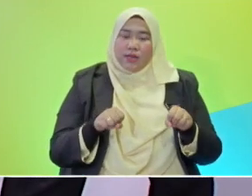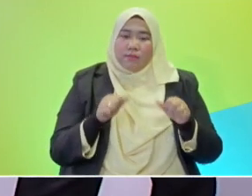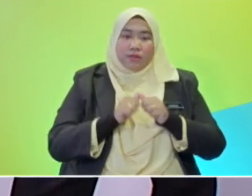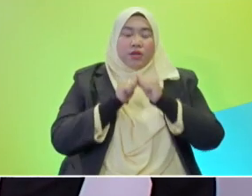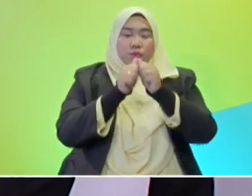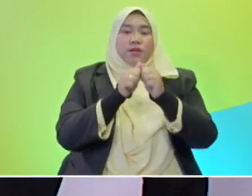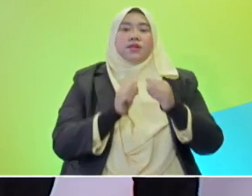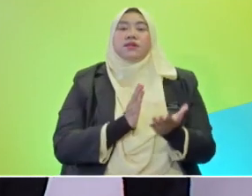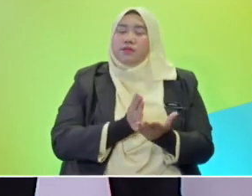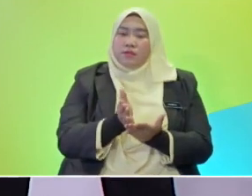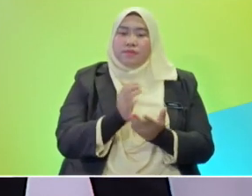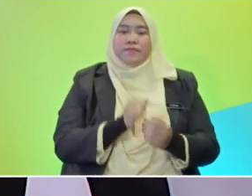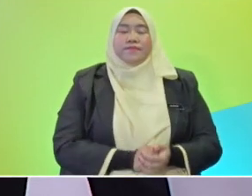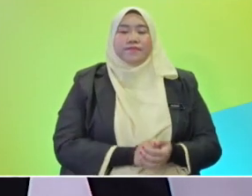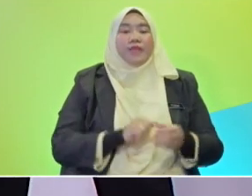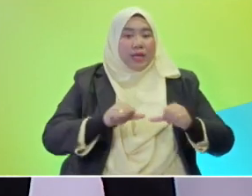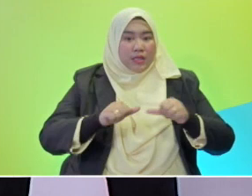activity seterusnya